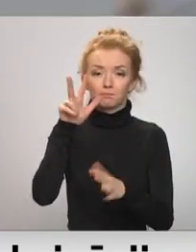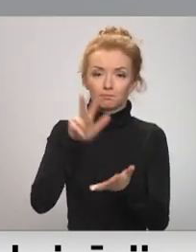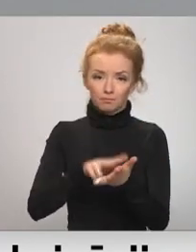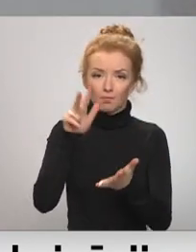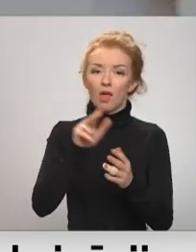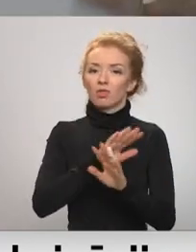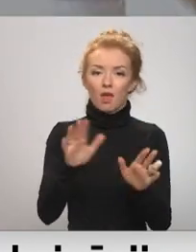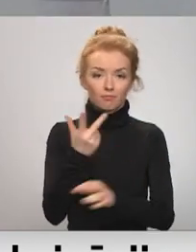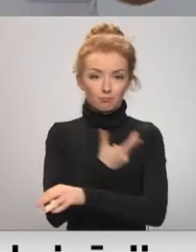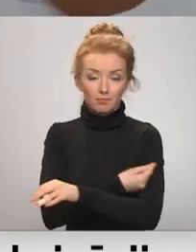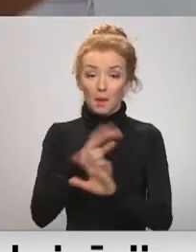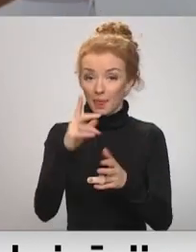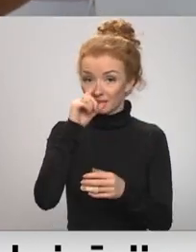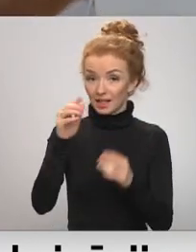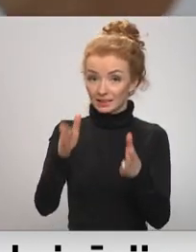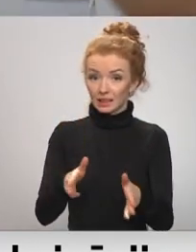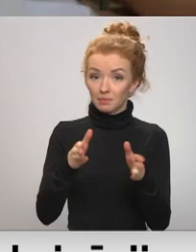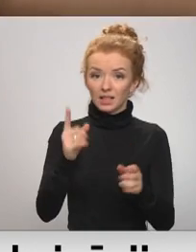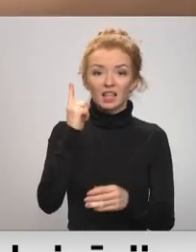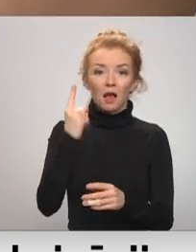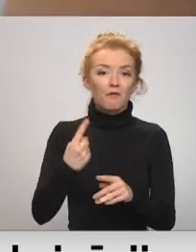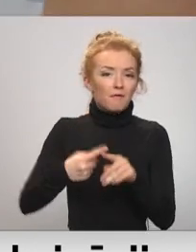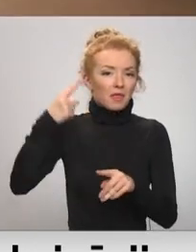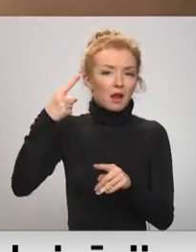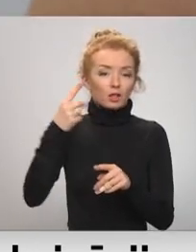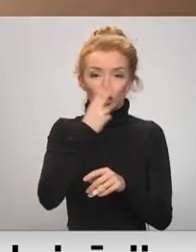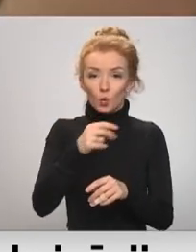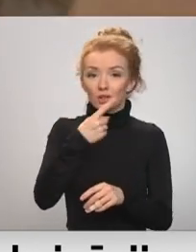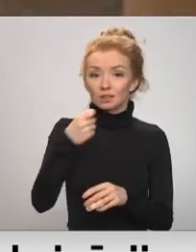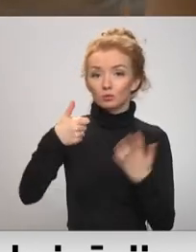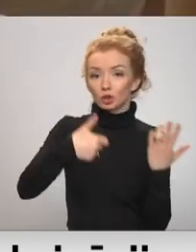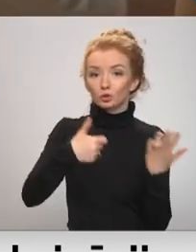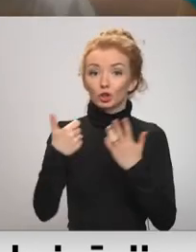vakcināciju, bet Stradiņa slimnīcā tāds bijis tikai viens gadījums no 166.